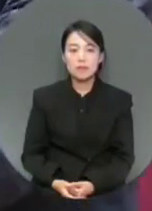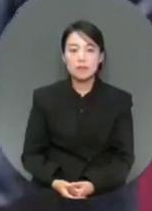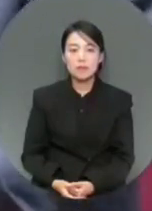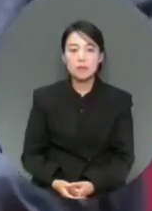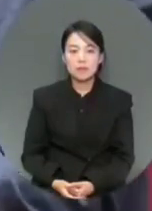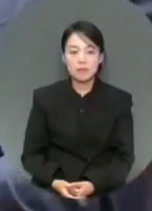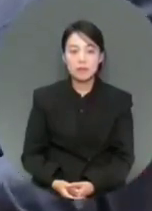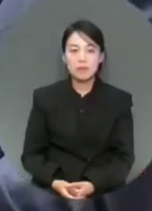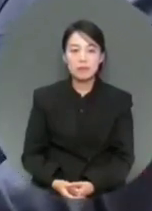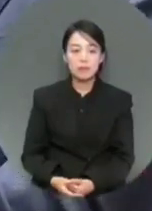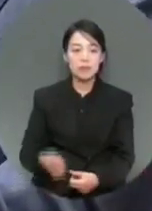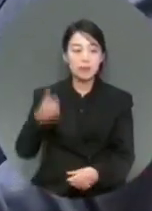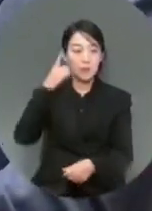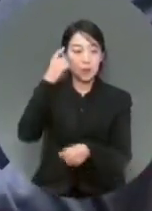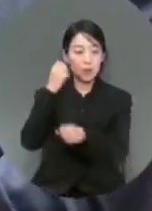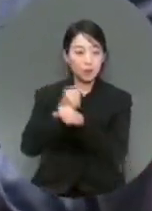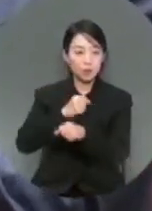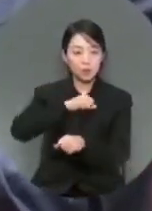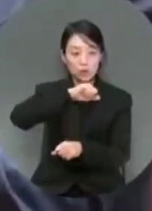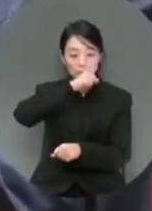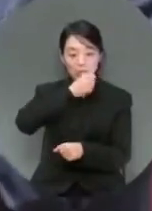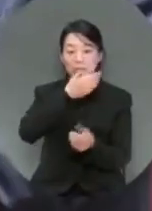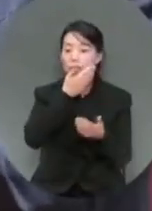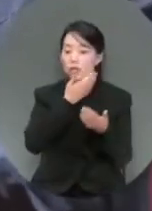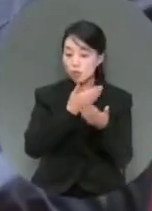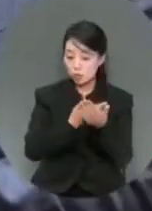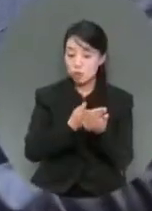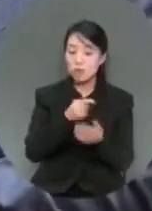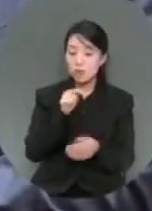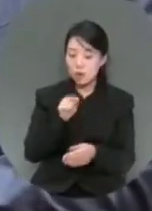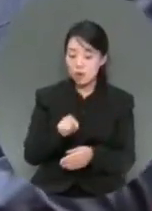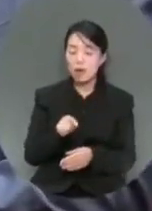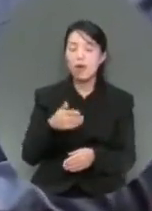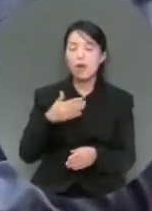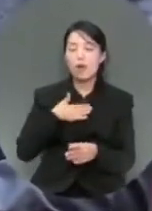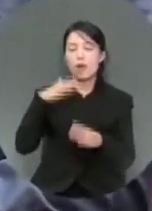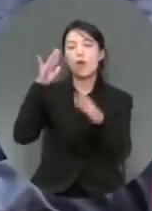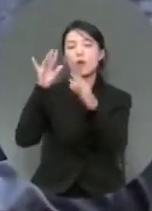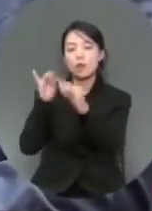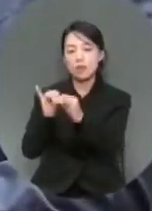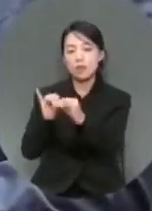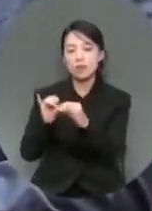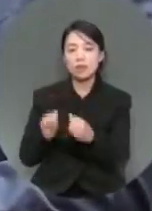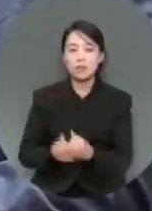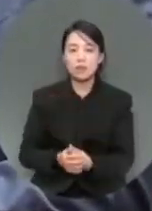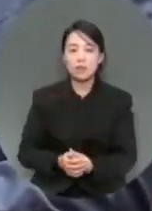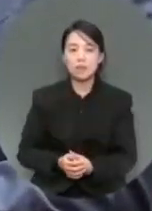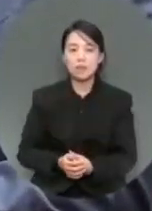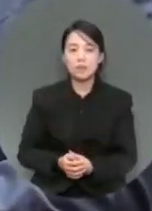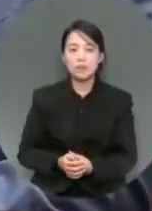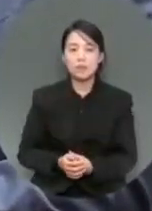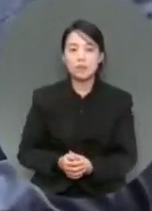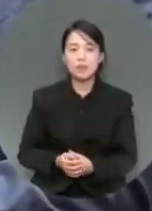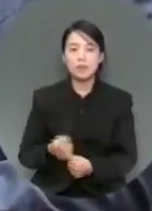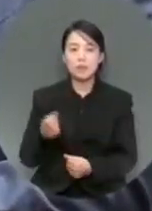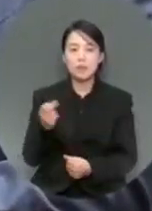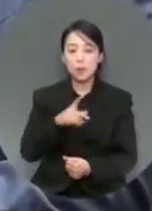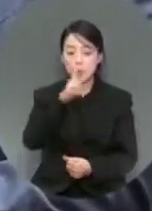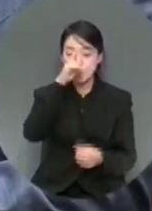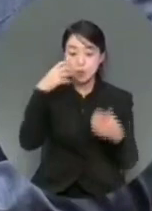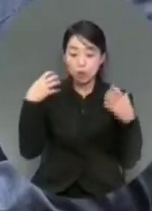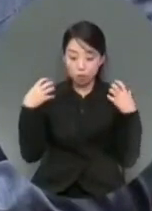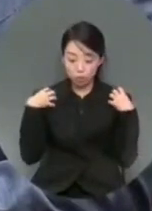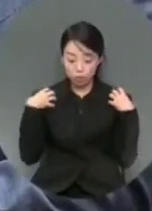예, R&D의 방금 중요성 부분은 저도 전적으로 의원님과 생각을 같이 하고 또 정부는